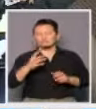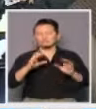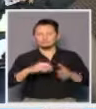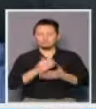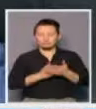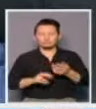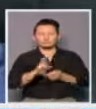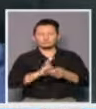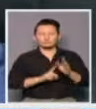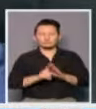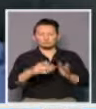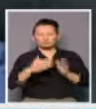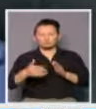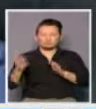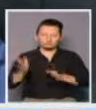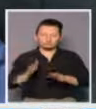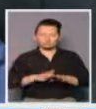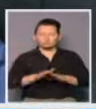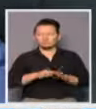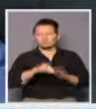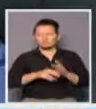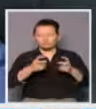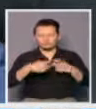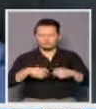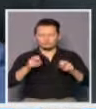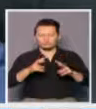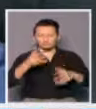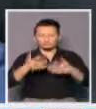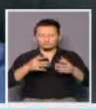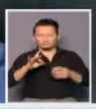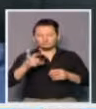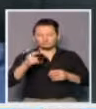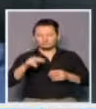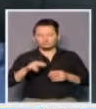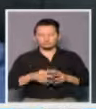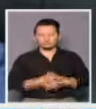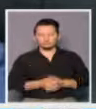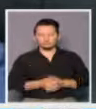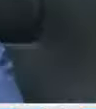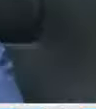экспертиза будет по части экологии проводиться аттестованной экспертами РГП госэкспертизы.